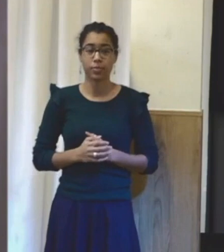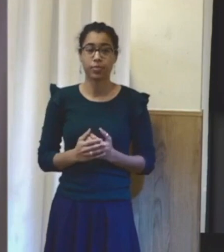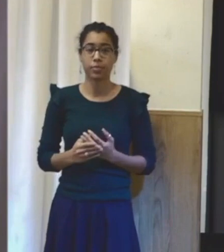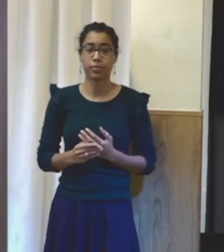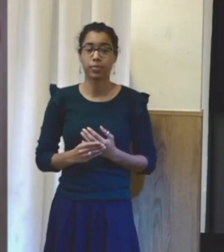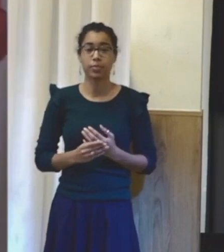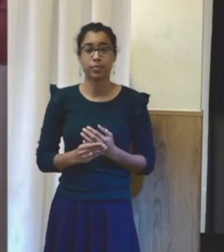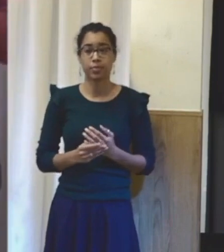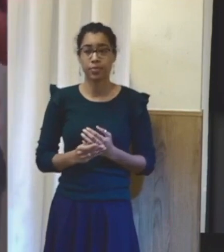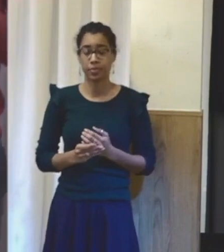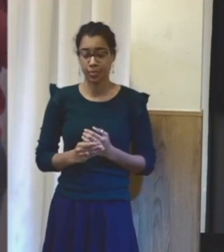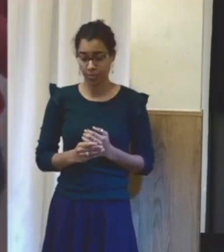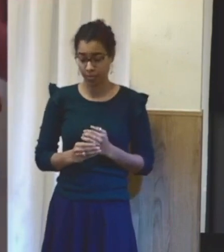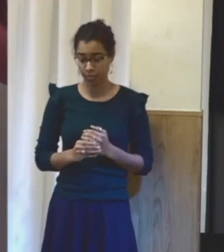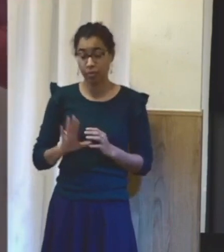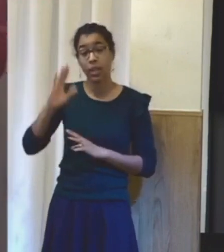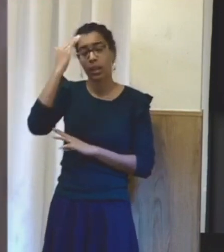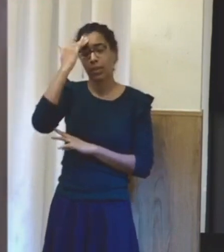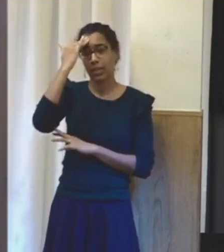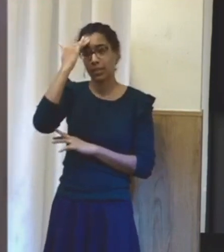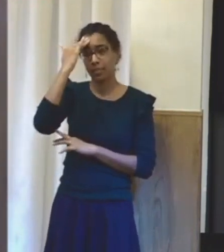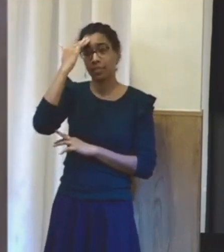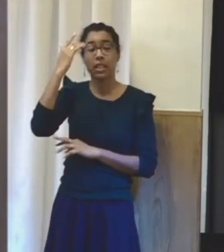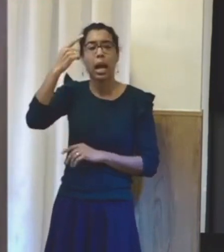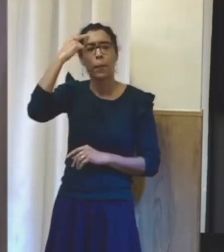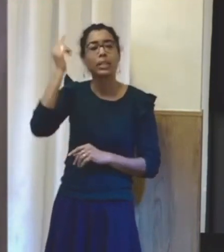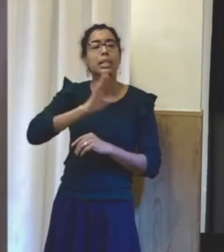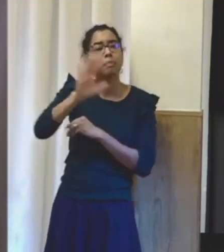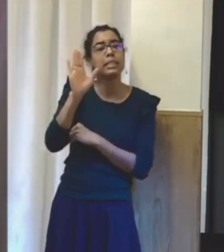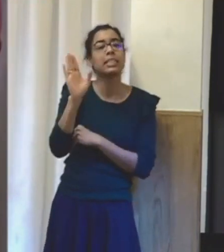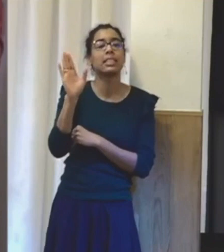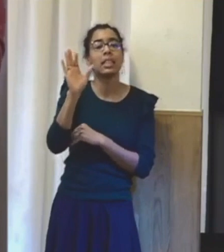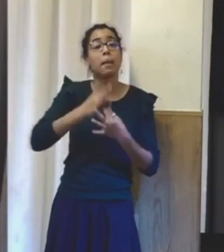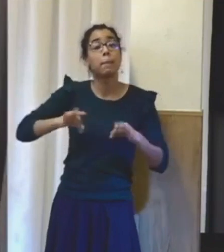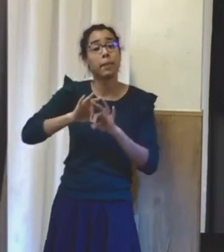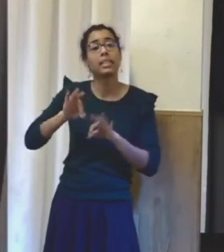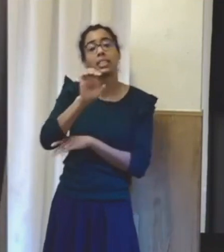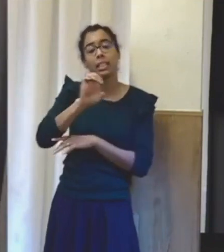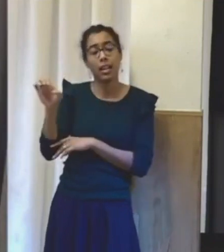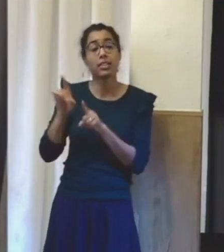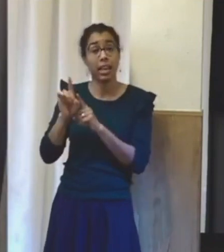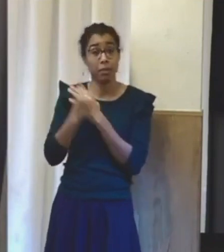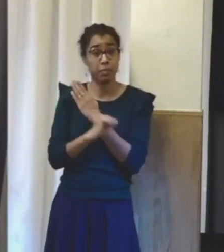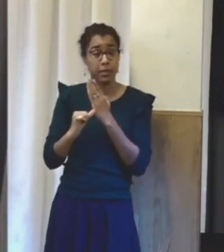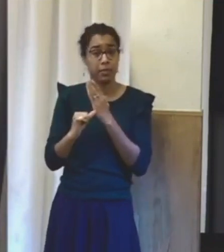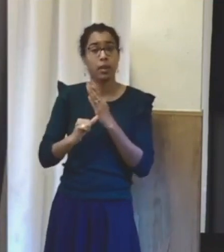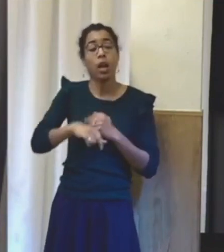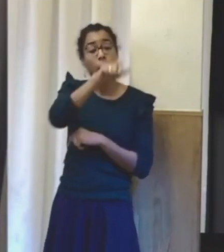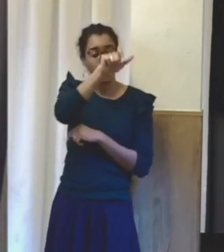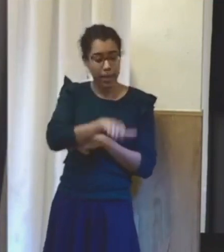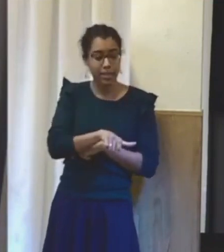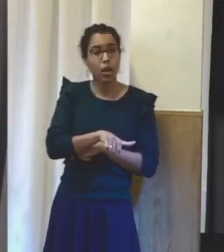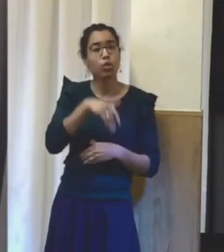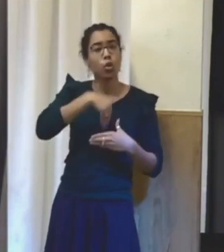Vous savez, il y a une pensée orientale et biblique qui considère que le nom d'une personne